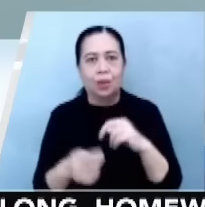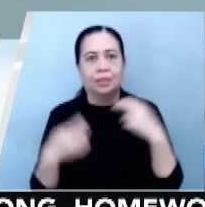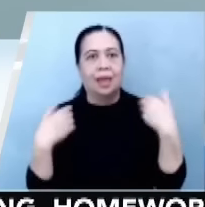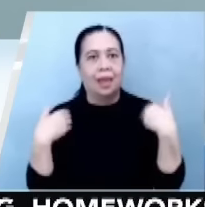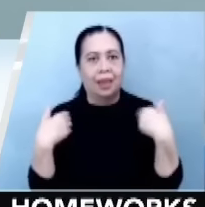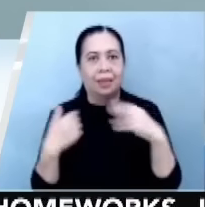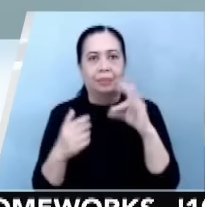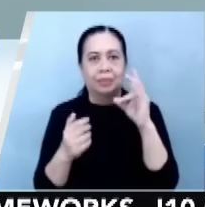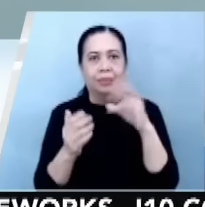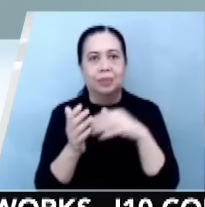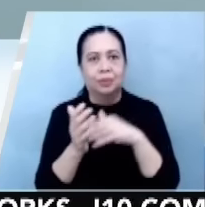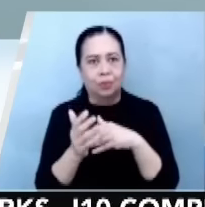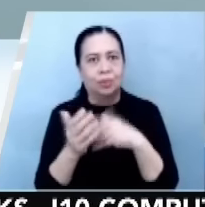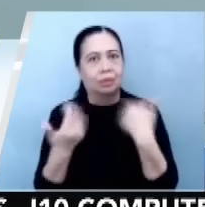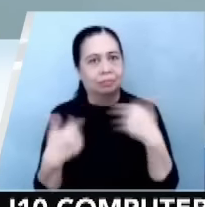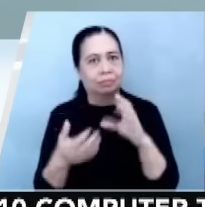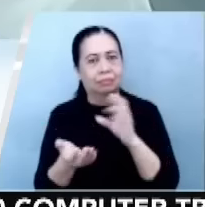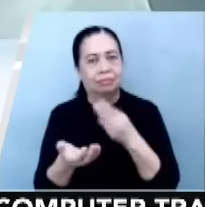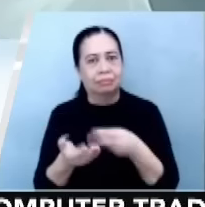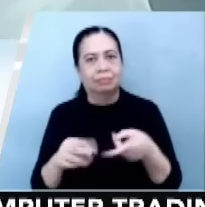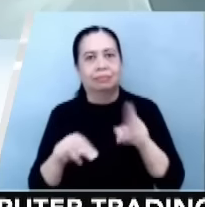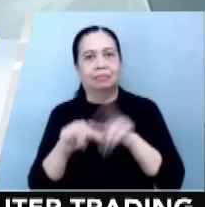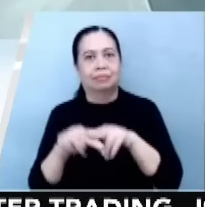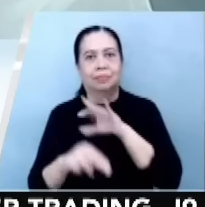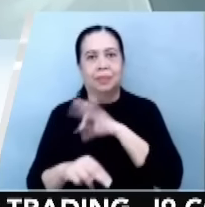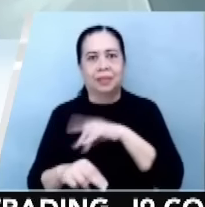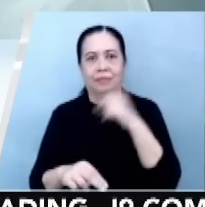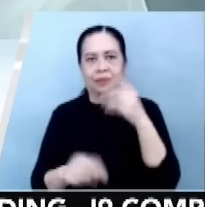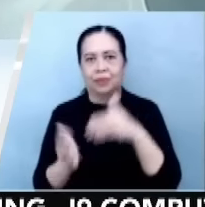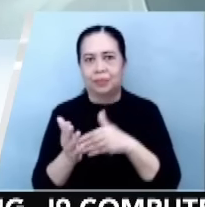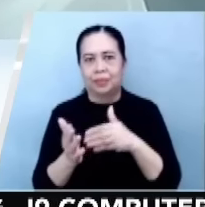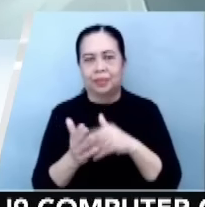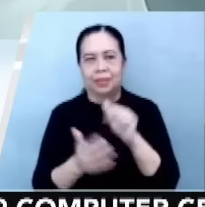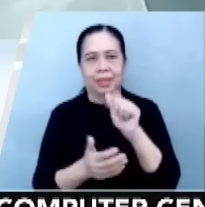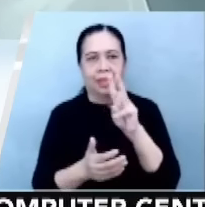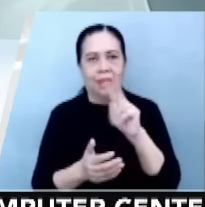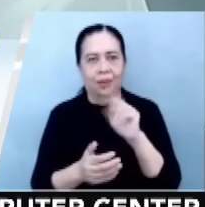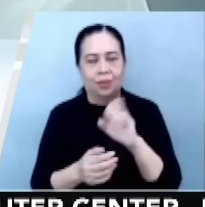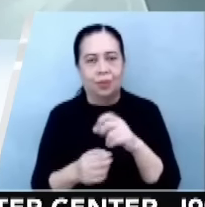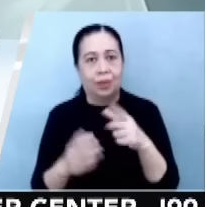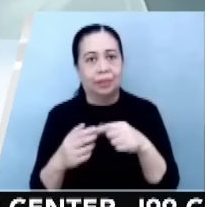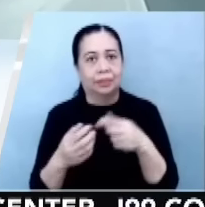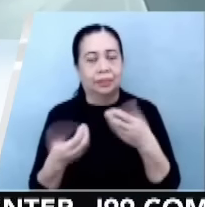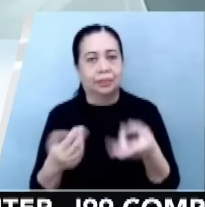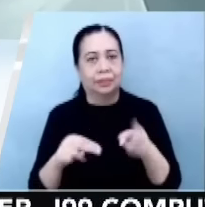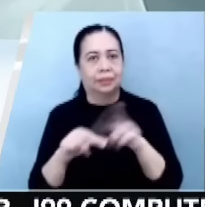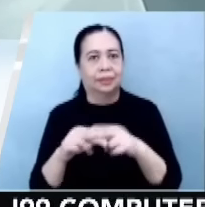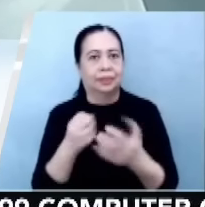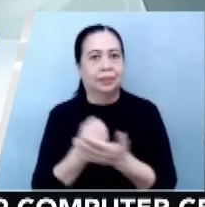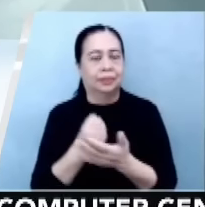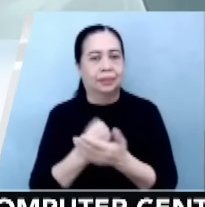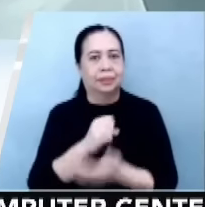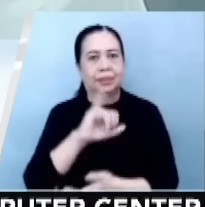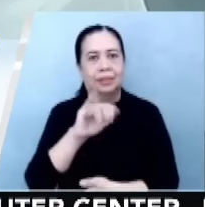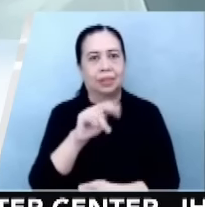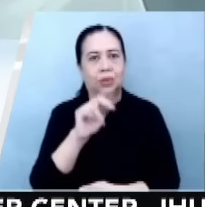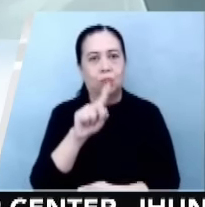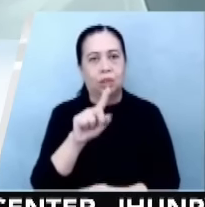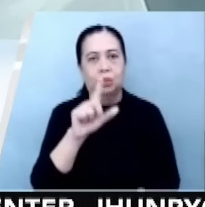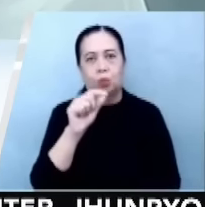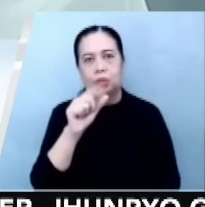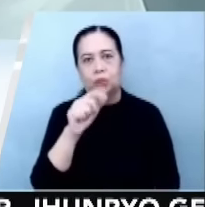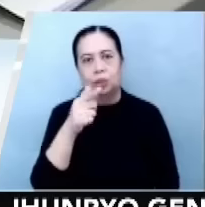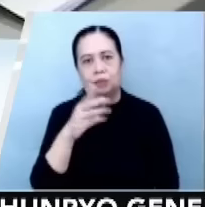na bahagi pa rin ng dagdag benepisyo. Epektibong unang bagsak ng taas sahod noong January 1, 2024 para sa